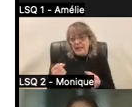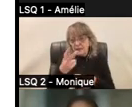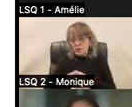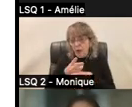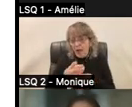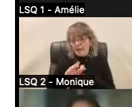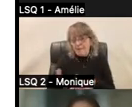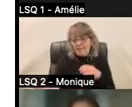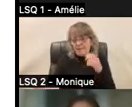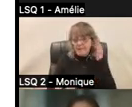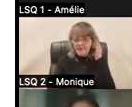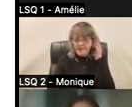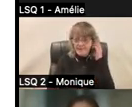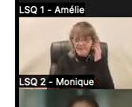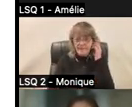de santé.